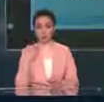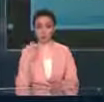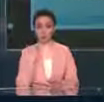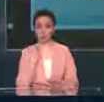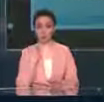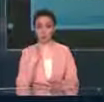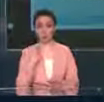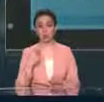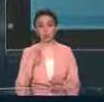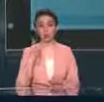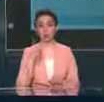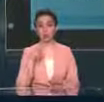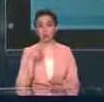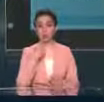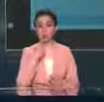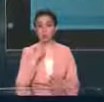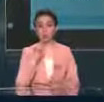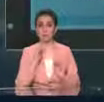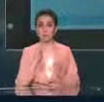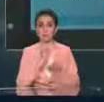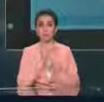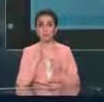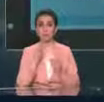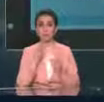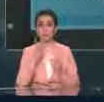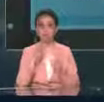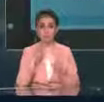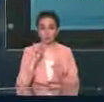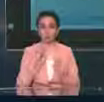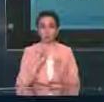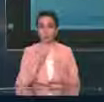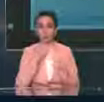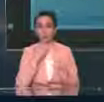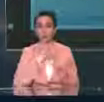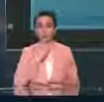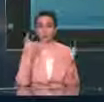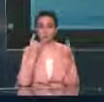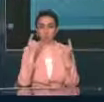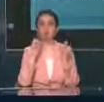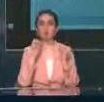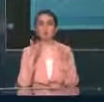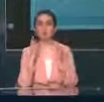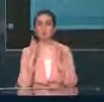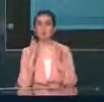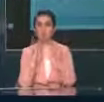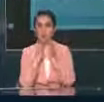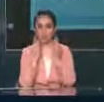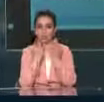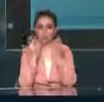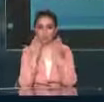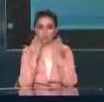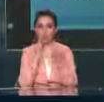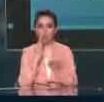те кто обладает детьми и внуками знает что дети любят больше смотреть телевизор чем читать книги здесь лишнее слово